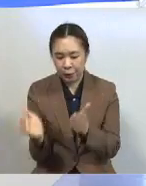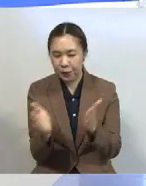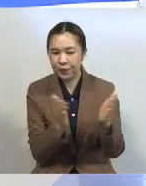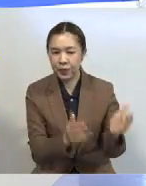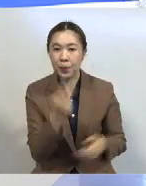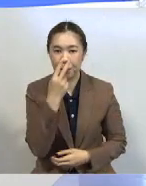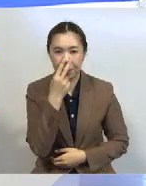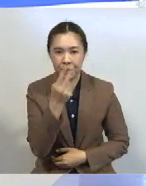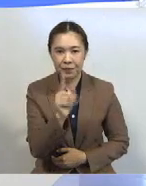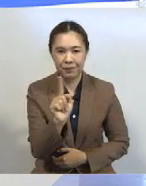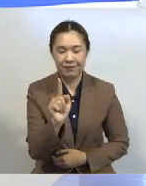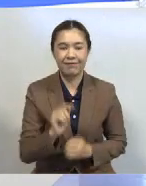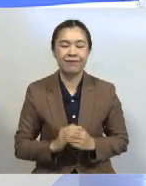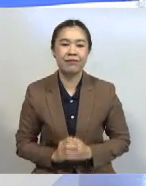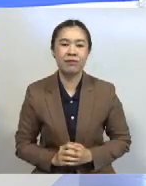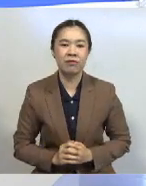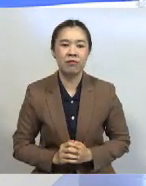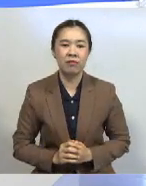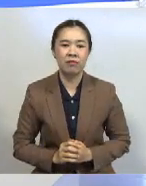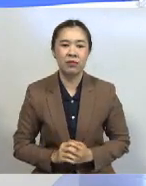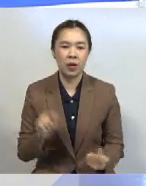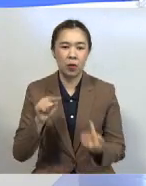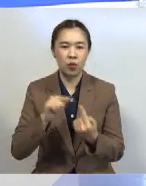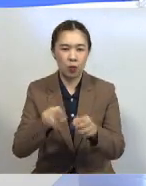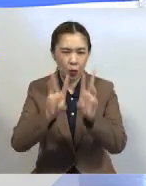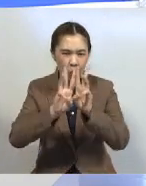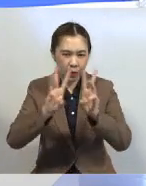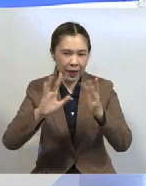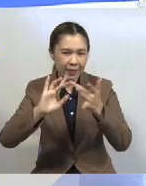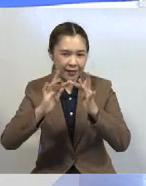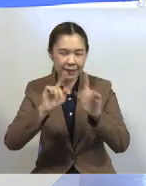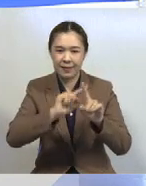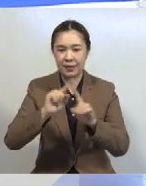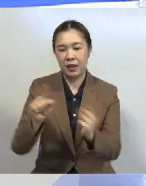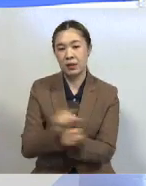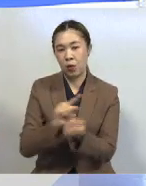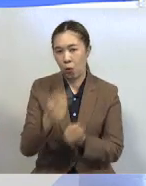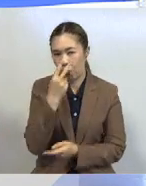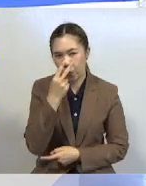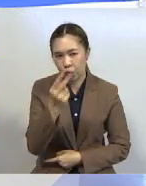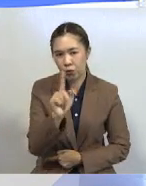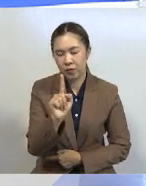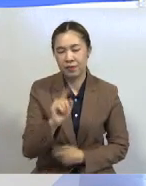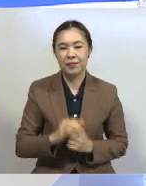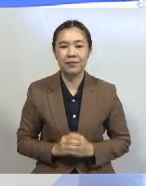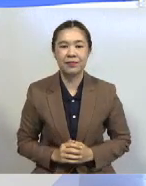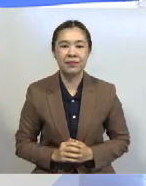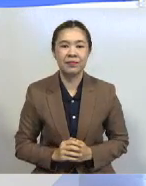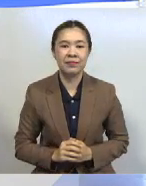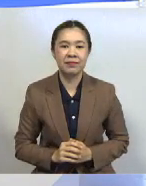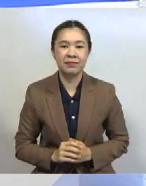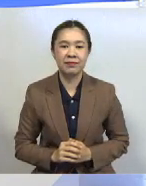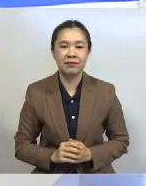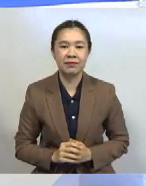อีกหนึ่งประเด็นที่เป็นที่สนใจในโลกออนไลน์แล้วก็เป็นที่สนใจของสังคมเช่นเดียวกันนะคะนั่นก็คือการ